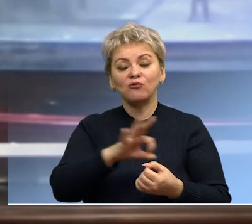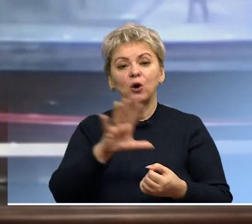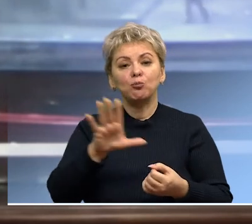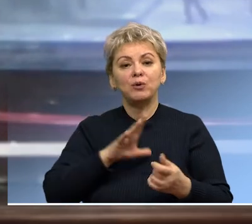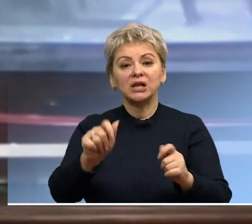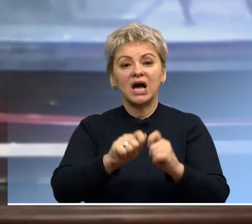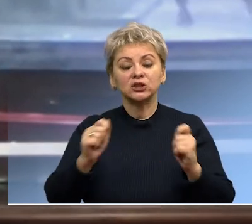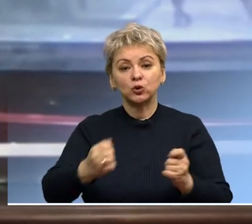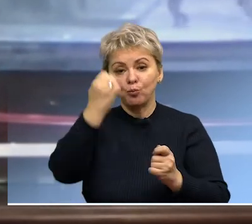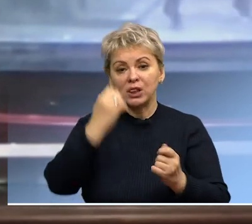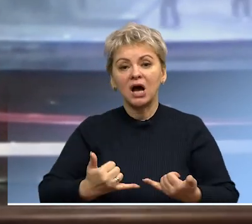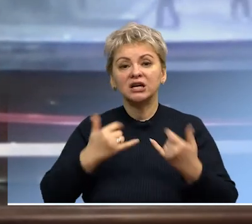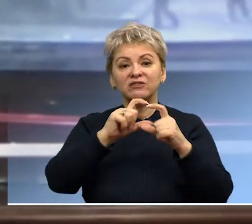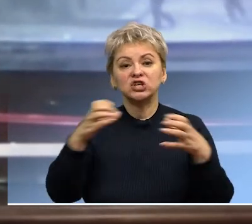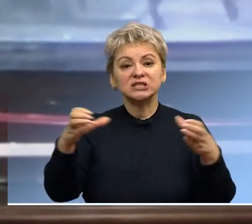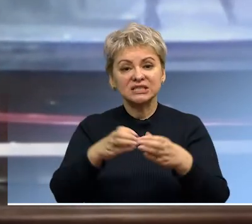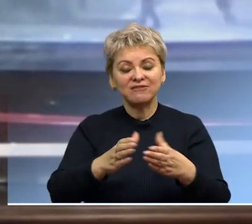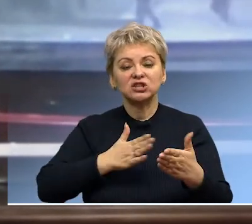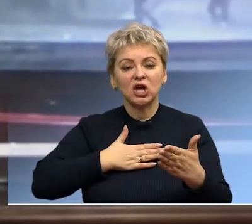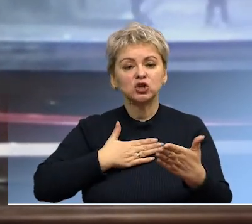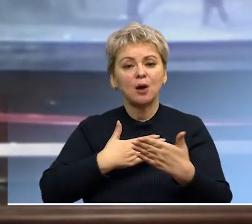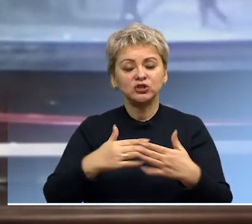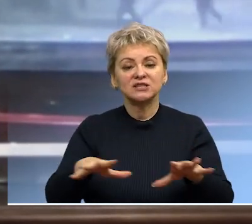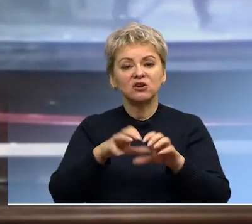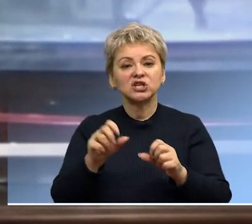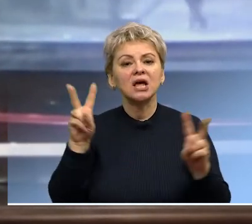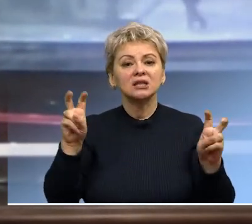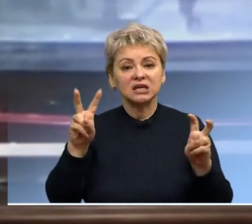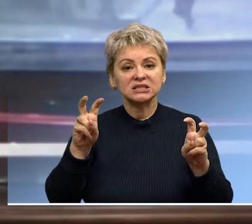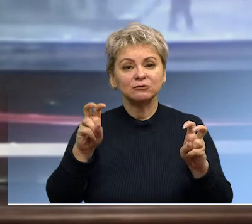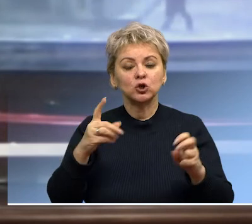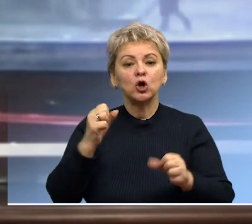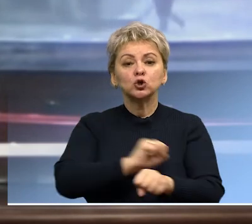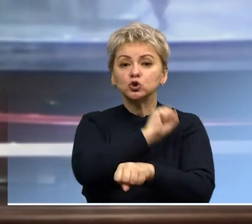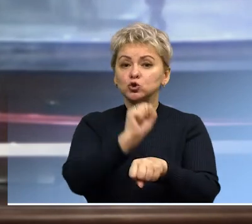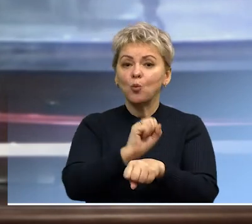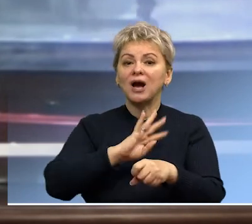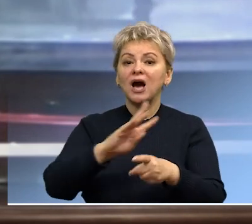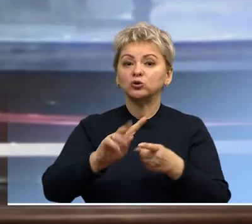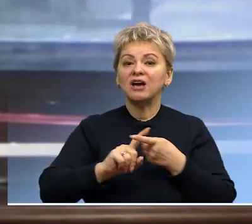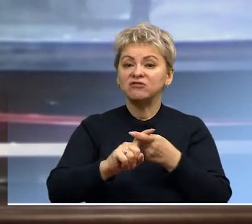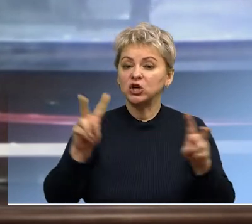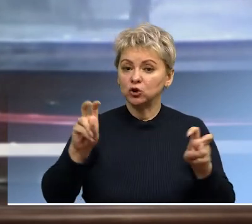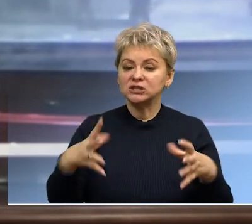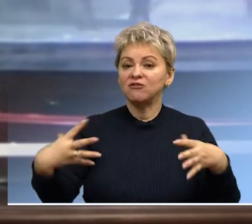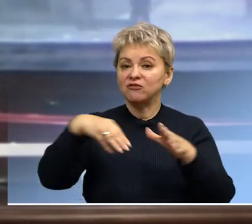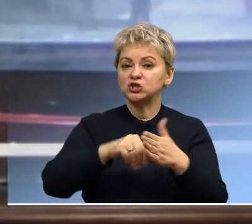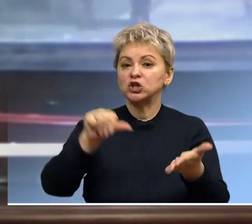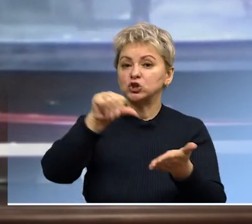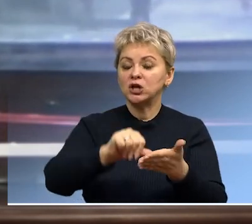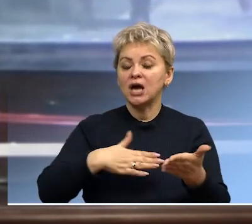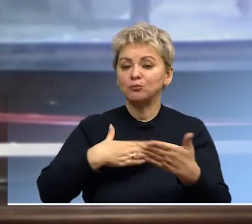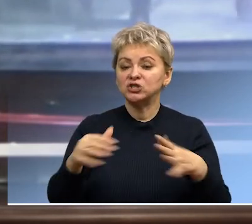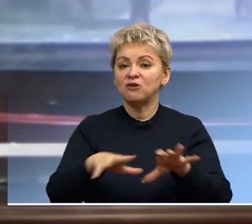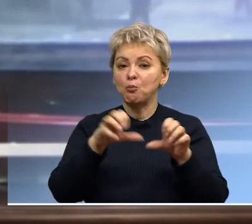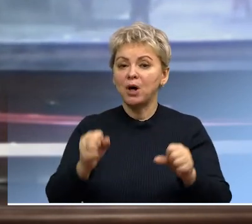Был создан благотворительный совет нашей общественной палаты, он назывался «Стоп коронавирус». Вошли члены